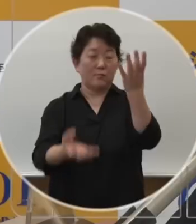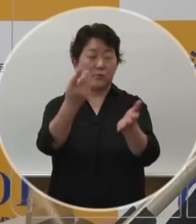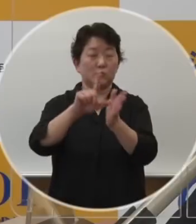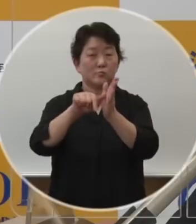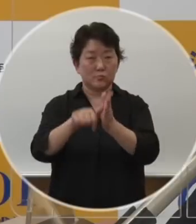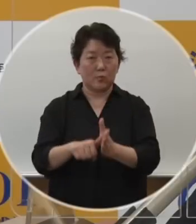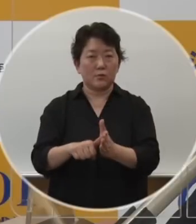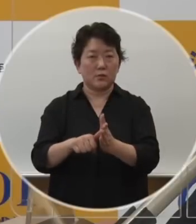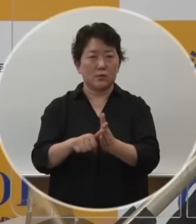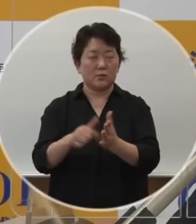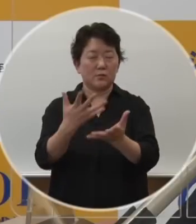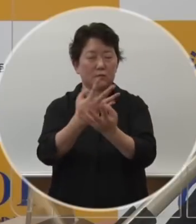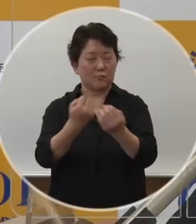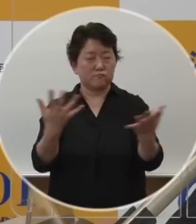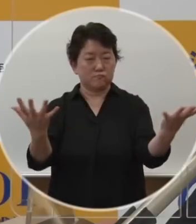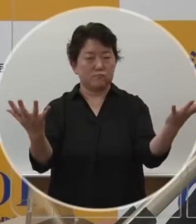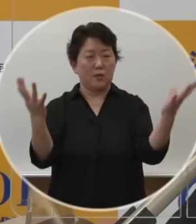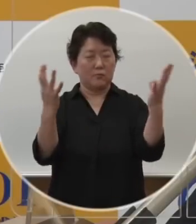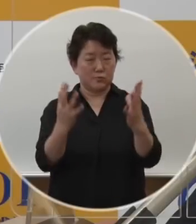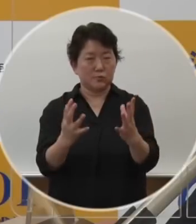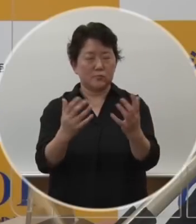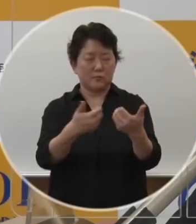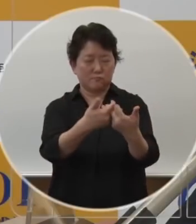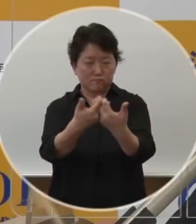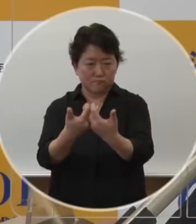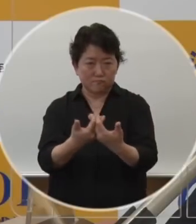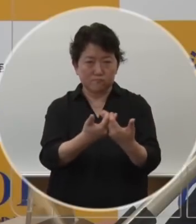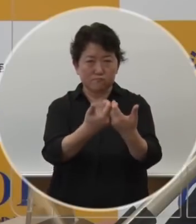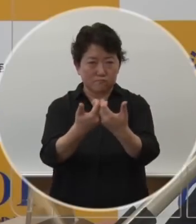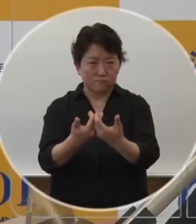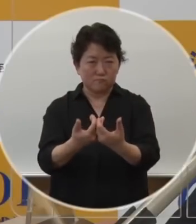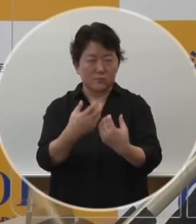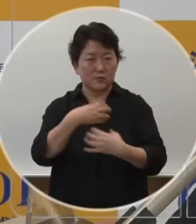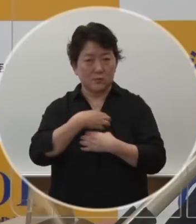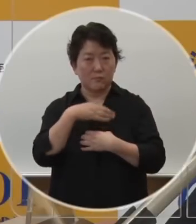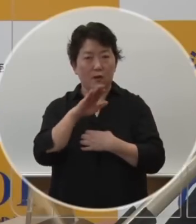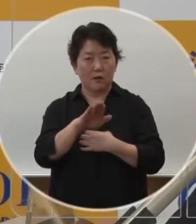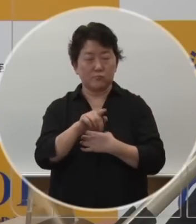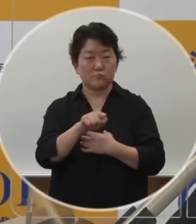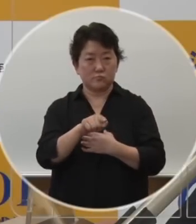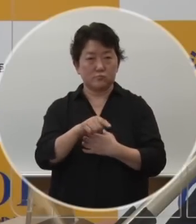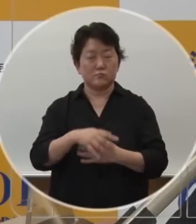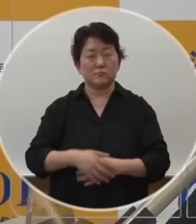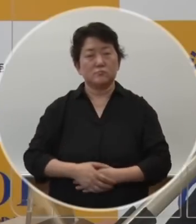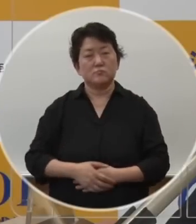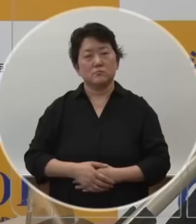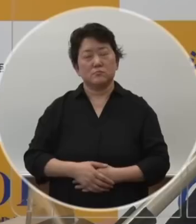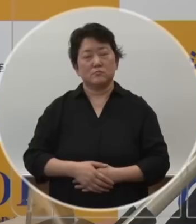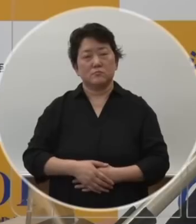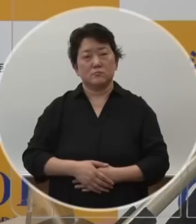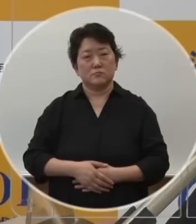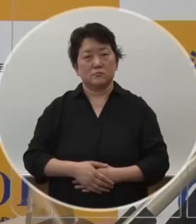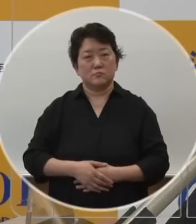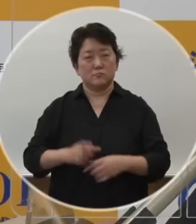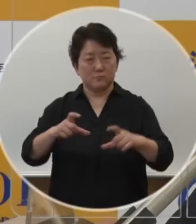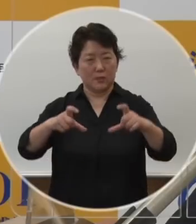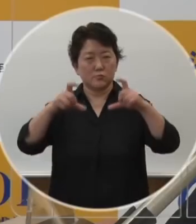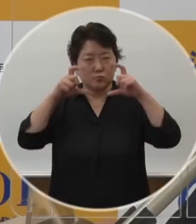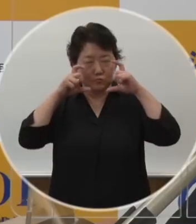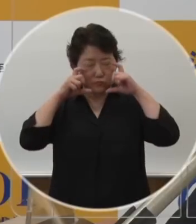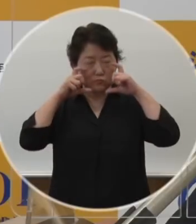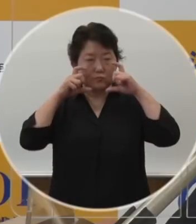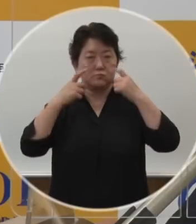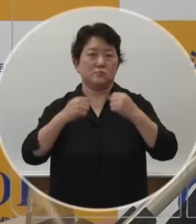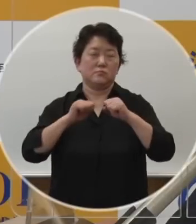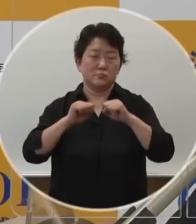大勢の方が集まり、密の状態になる恐れがございます。どうかマスクをきちんと